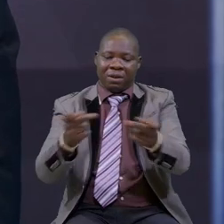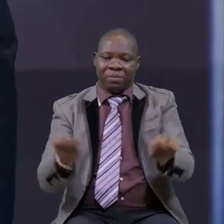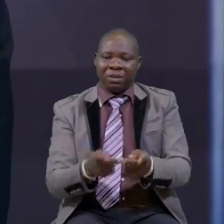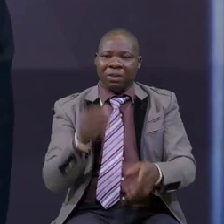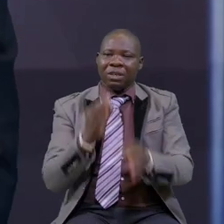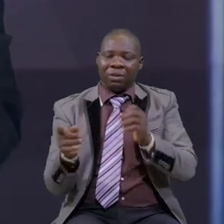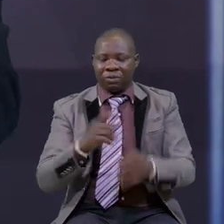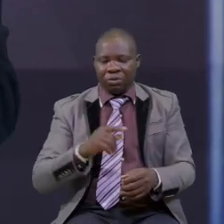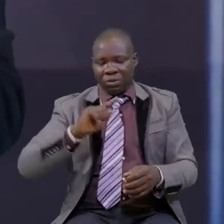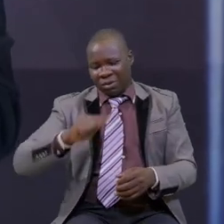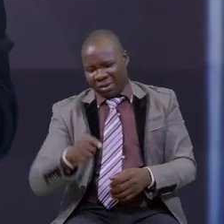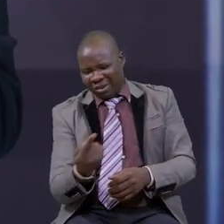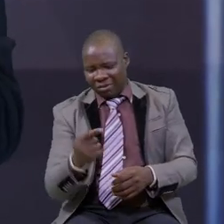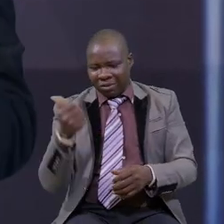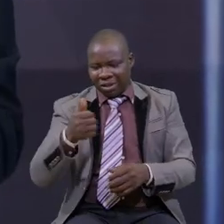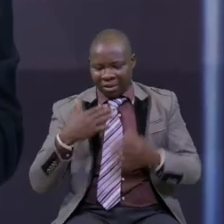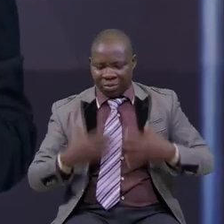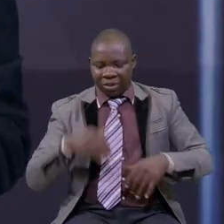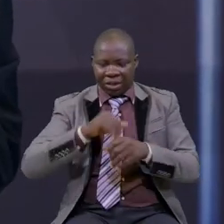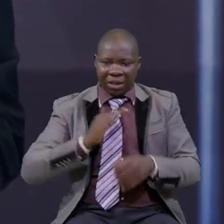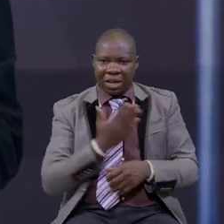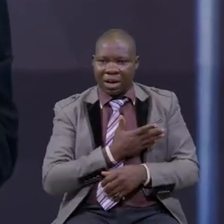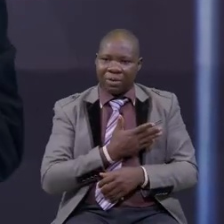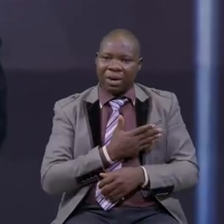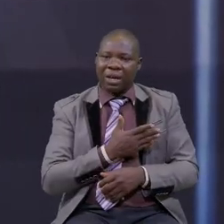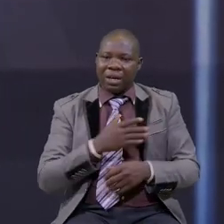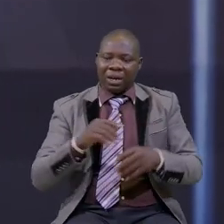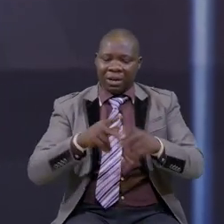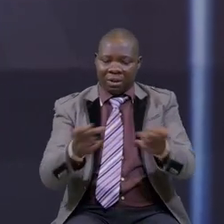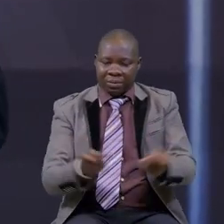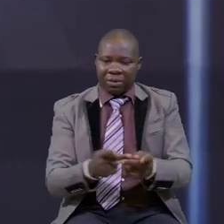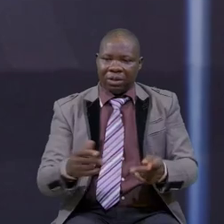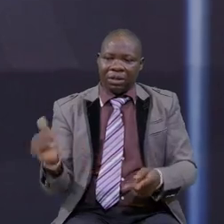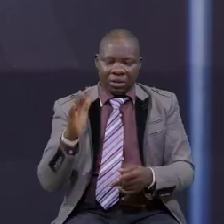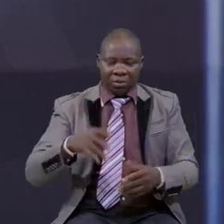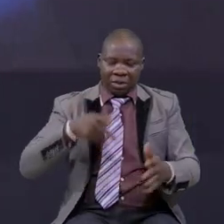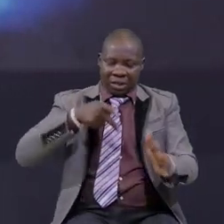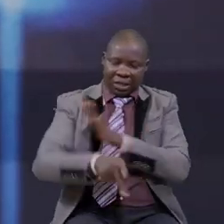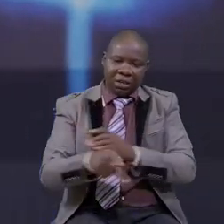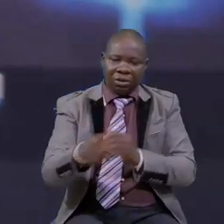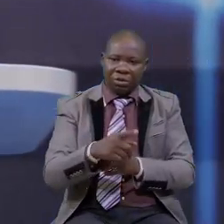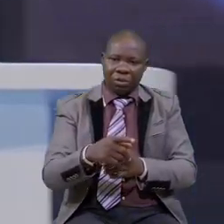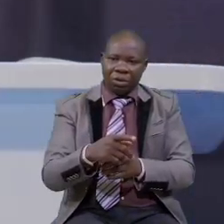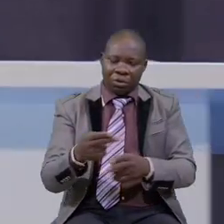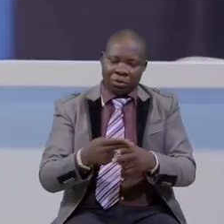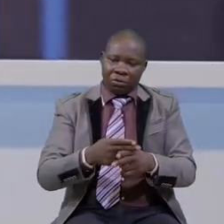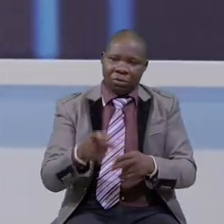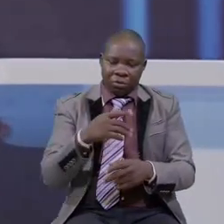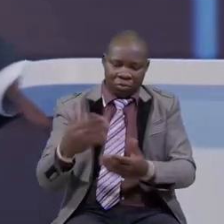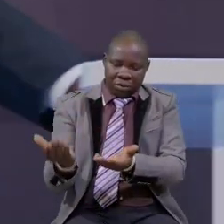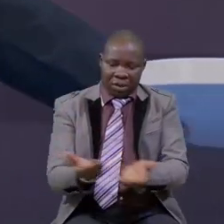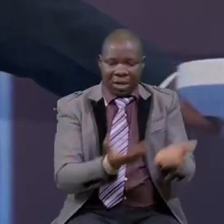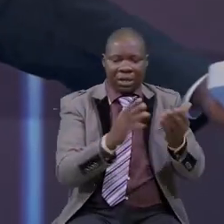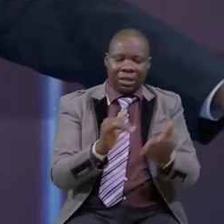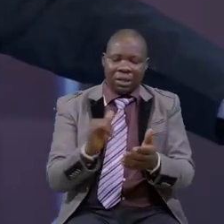tu insultes quelqu'un dans notre tribu, ils vont te rendre l'appareil. Bientôt ou tard, tôt ou tard. Pourquoi trimballer